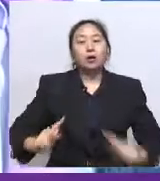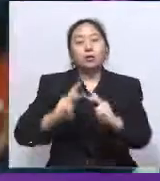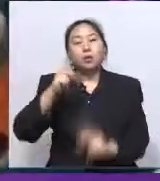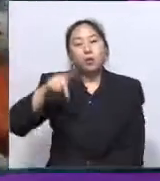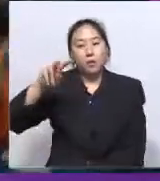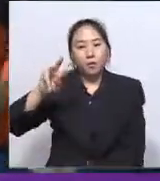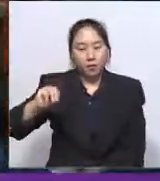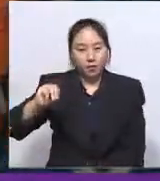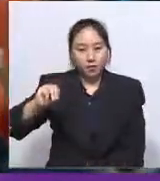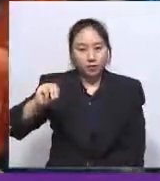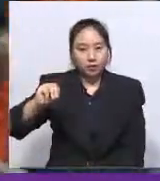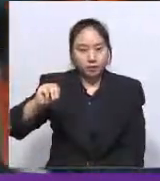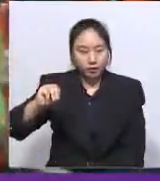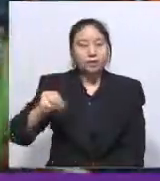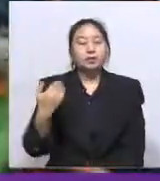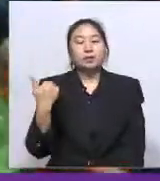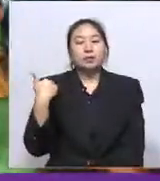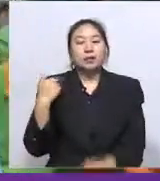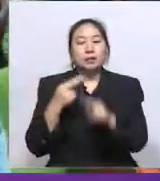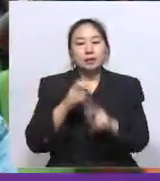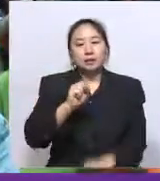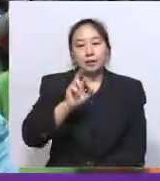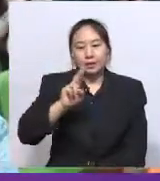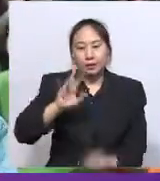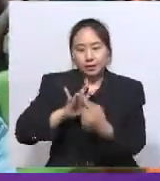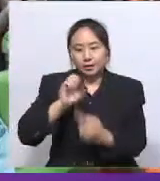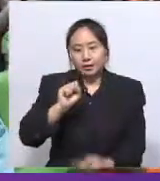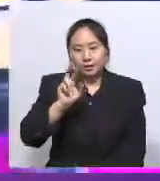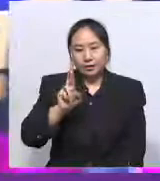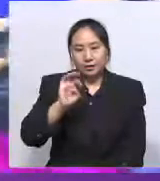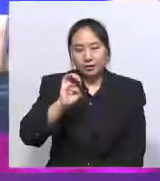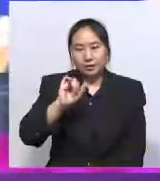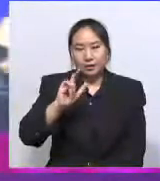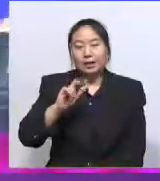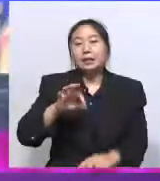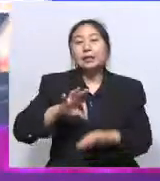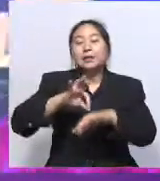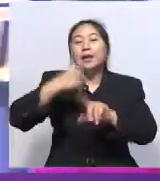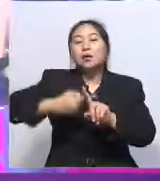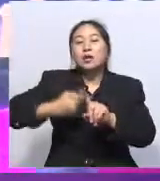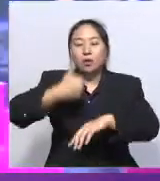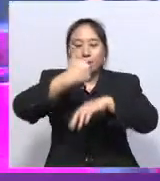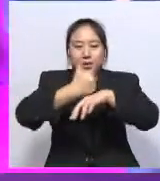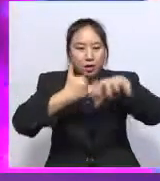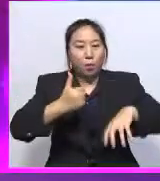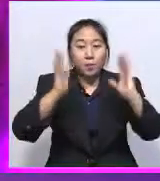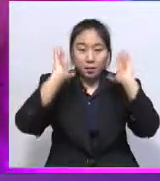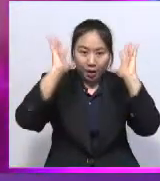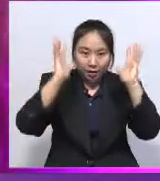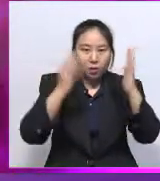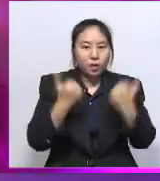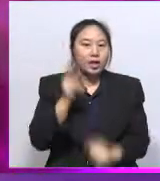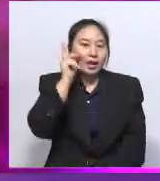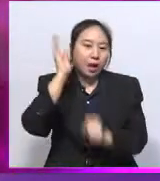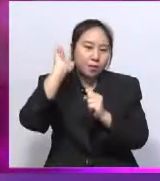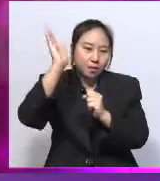ความมั่นคงของมนุษย์พร้อมด้วยพลโทสรรเสริญแก้วกำเนิดรักษาราชการในตำแหน่งอธิบดีกรมประชาสัมพันธ์นะคะวันนี้ได้มีการแถลงข่